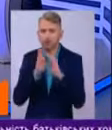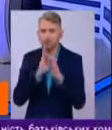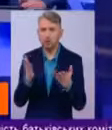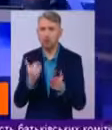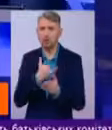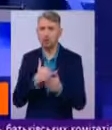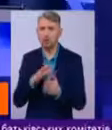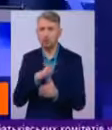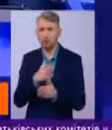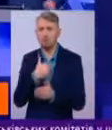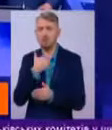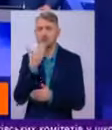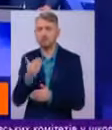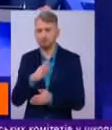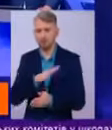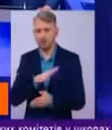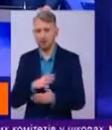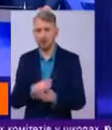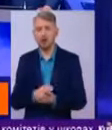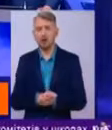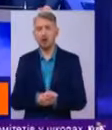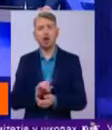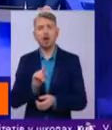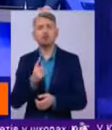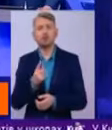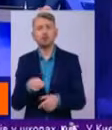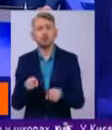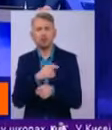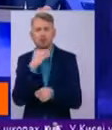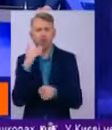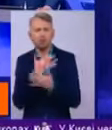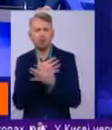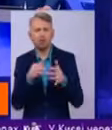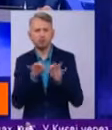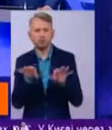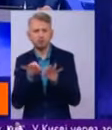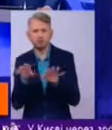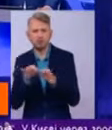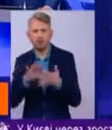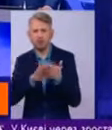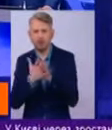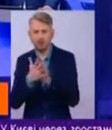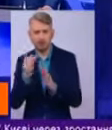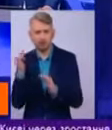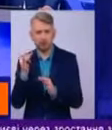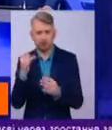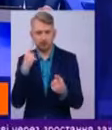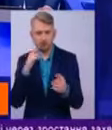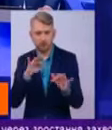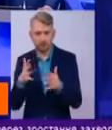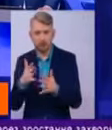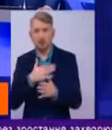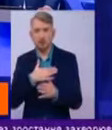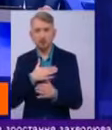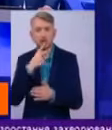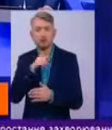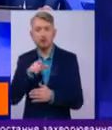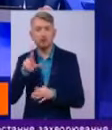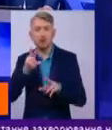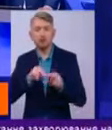у нас були. Ми запитували глядачів, чому стільки різних трактувань і викривлень історичних подій. Більшість наших глядачів вважають,